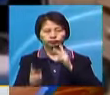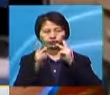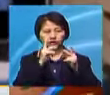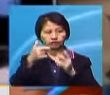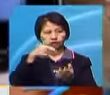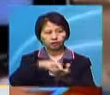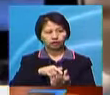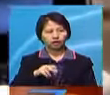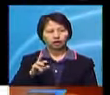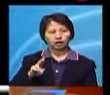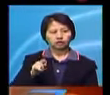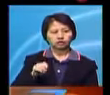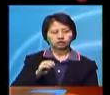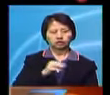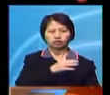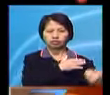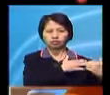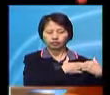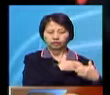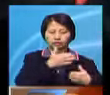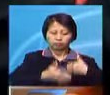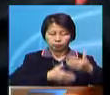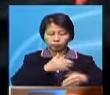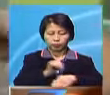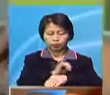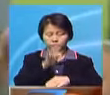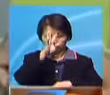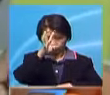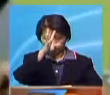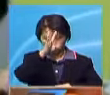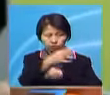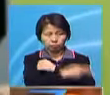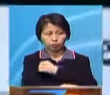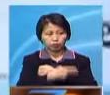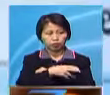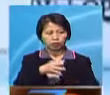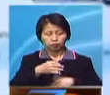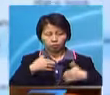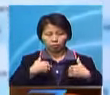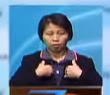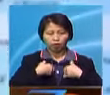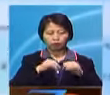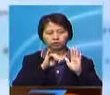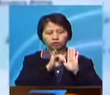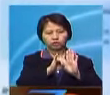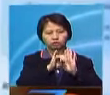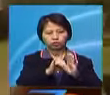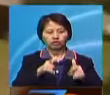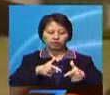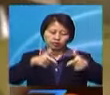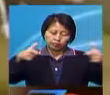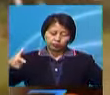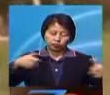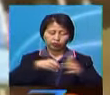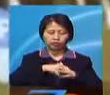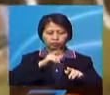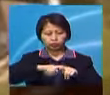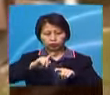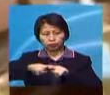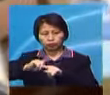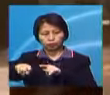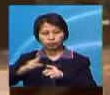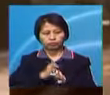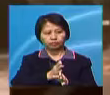Tambahnya, RTM juga berperanan memajukan industri kreatif negara dan melahirkan ikon-ikon besar dalam pelbagai bidang.